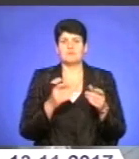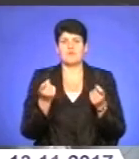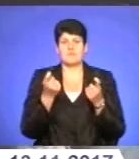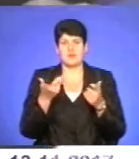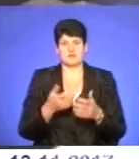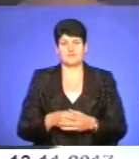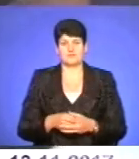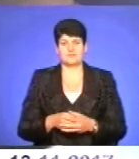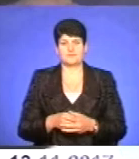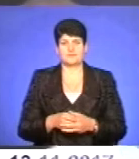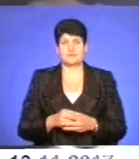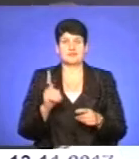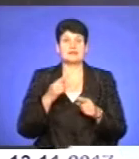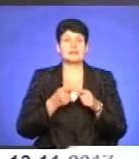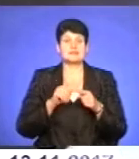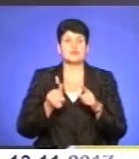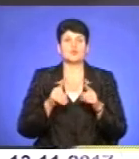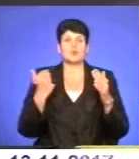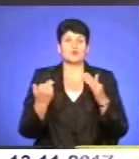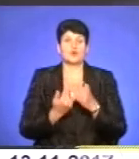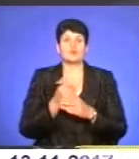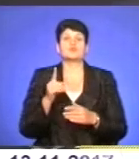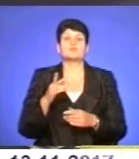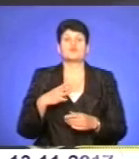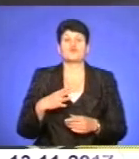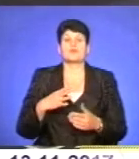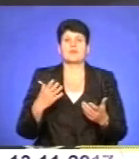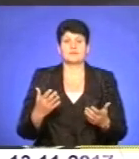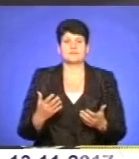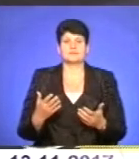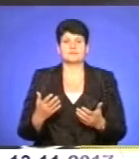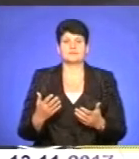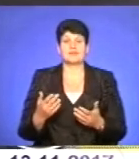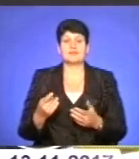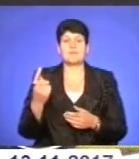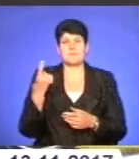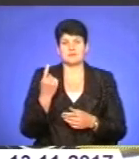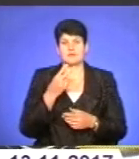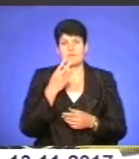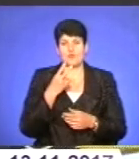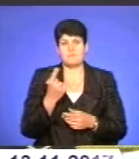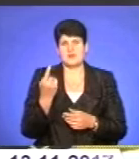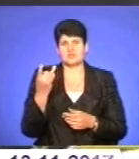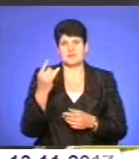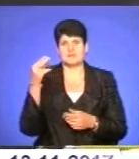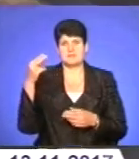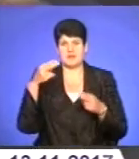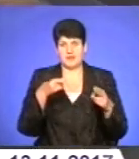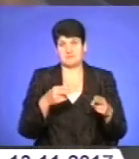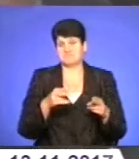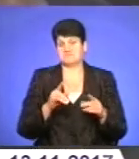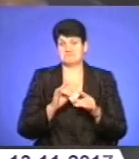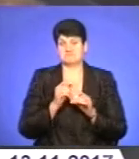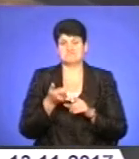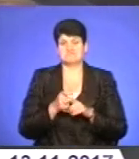пального. Це щось нове, чого ми чекали. Як на перший погляд, ми перший раз приїхали, круто. Це